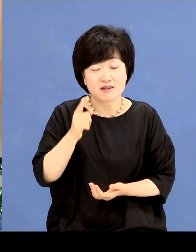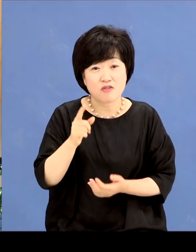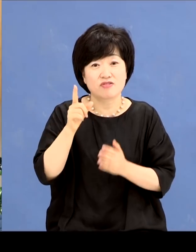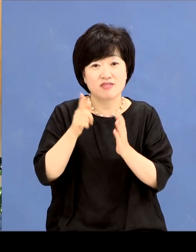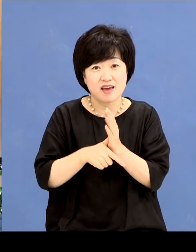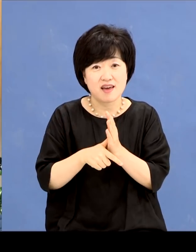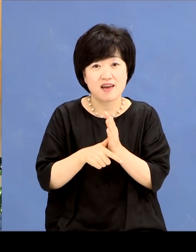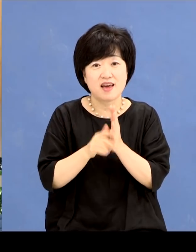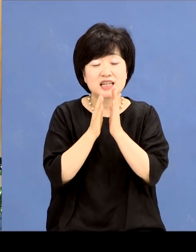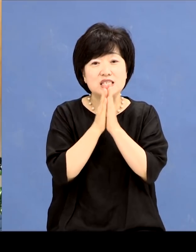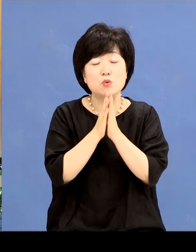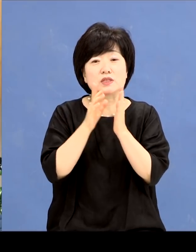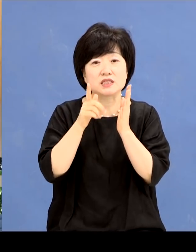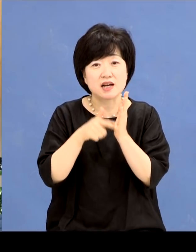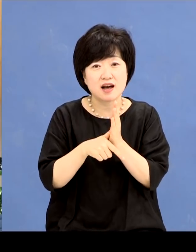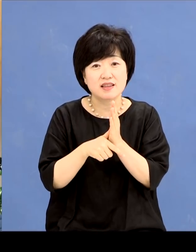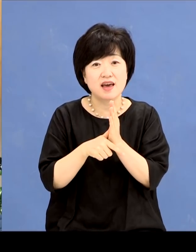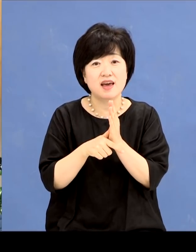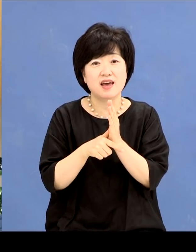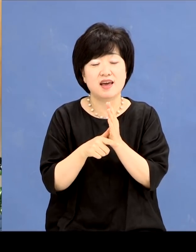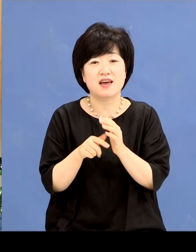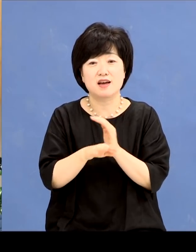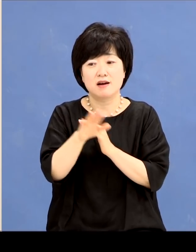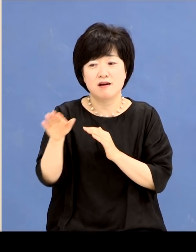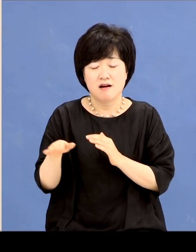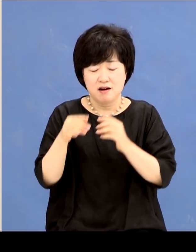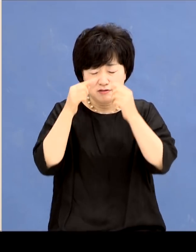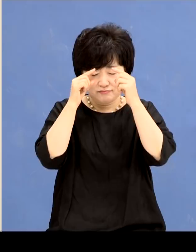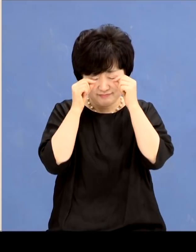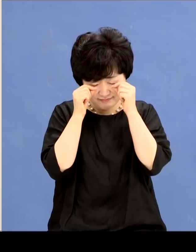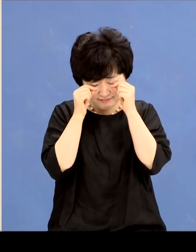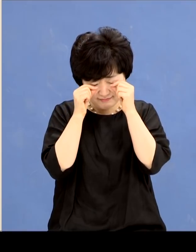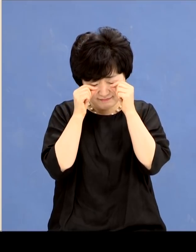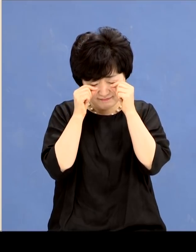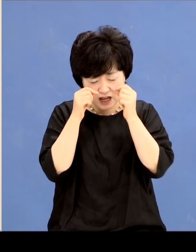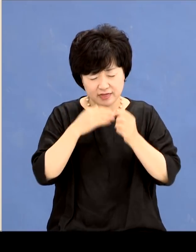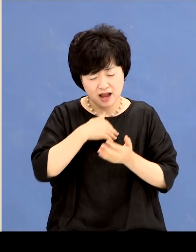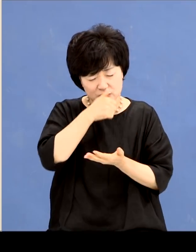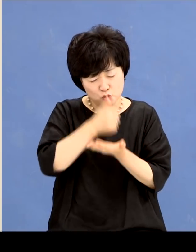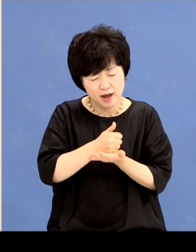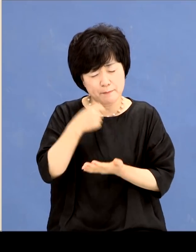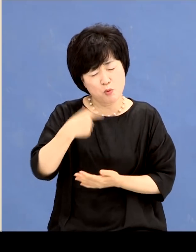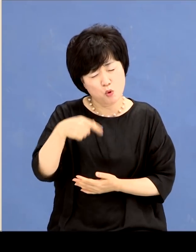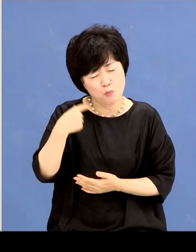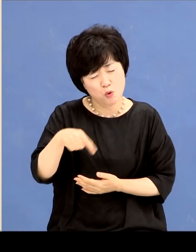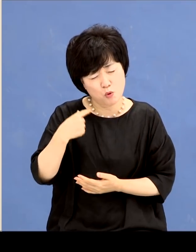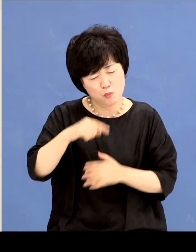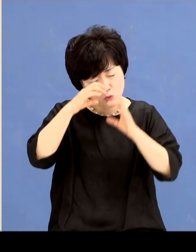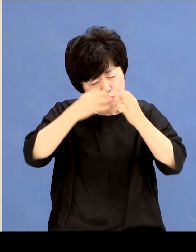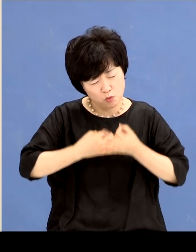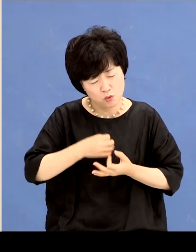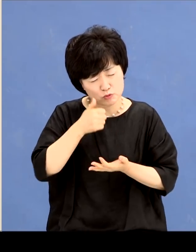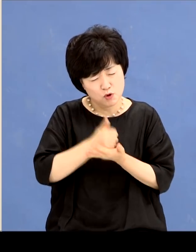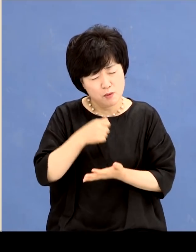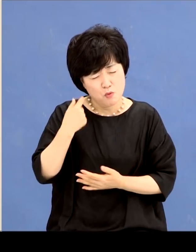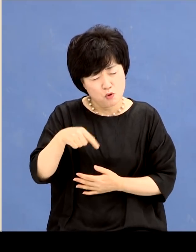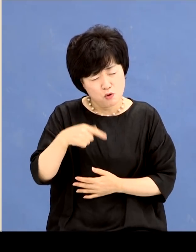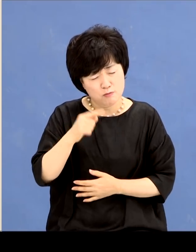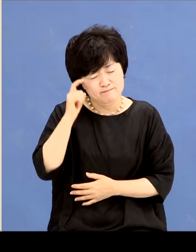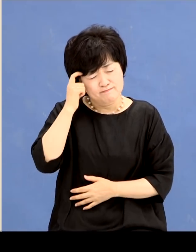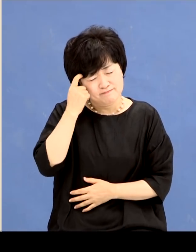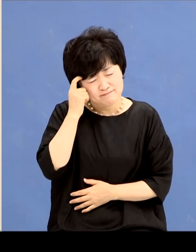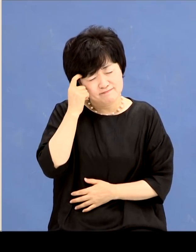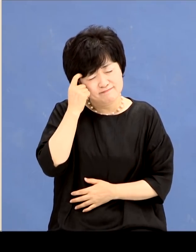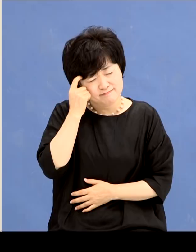그래서 그럼에도 이제 그 기도의 시간은 무르익어 갔고 저도 눈을 감고 내가 죄가 무엇이 있을까라고 생각을